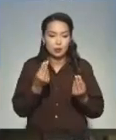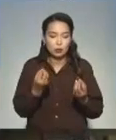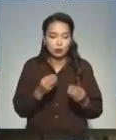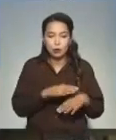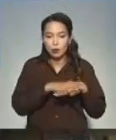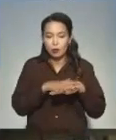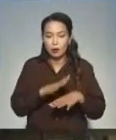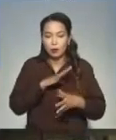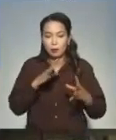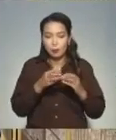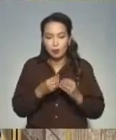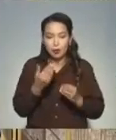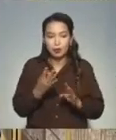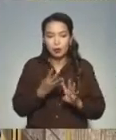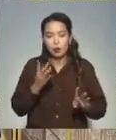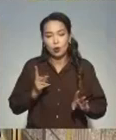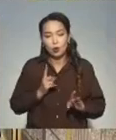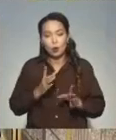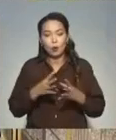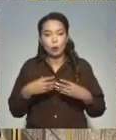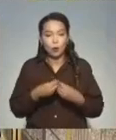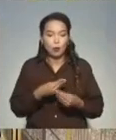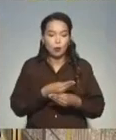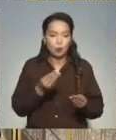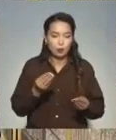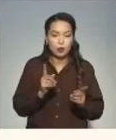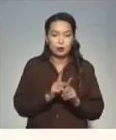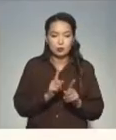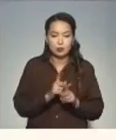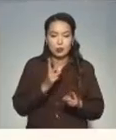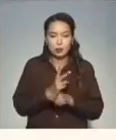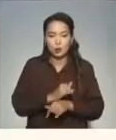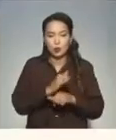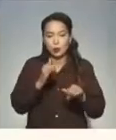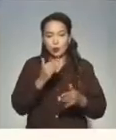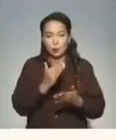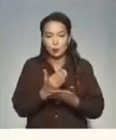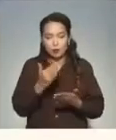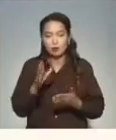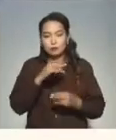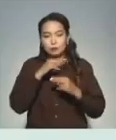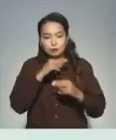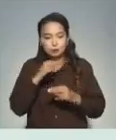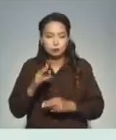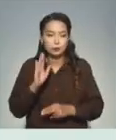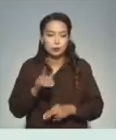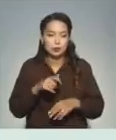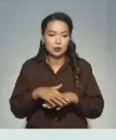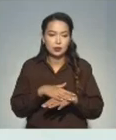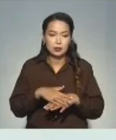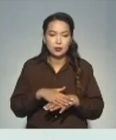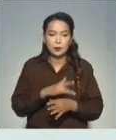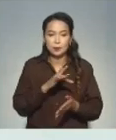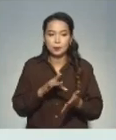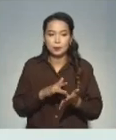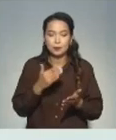бөлінді. Нәтижесінде кезек күткен отбасыларға берілген баспана саны екі есе ұлғайған. Ескі үйлерде назардан тыс қалмай келеді. Қаламыздағы